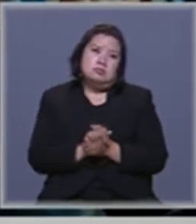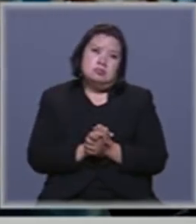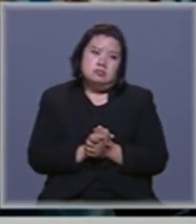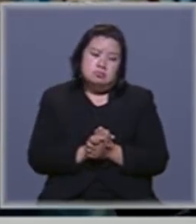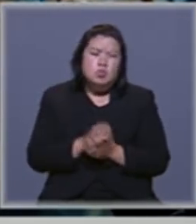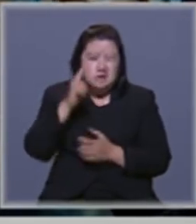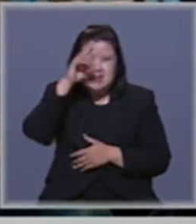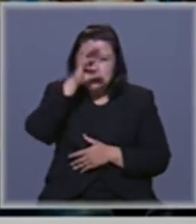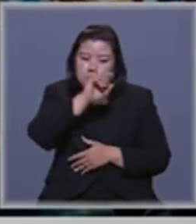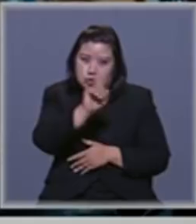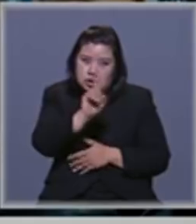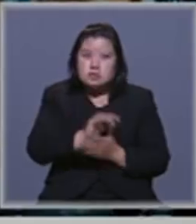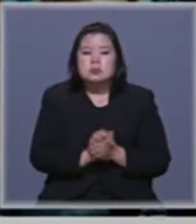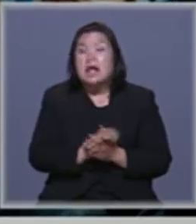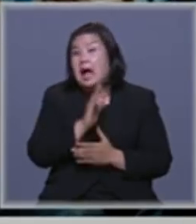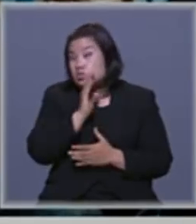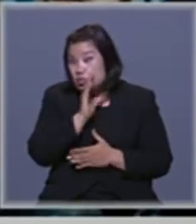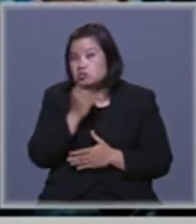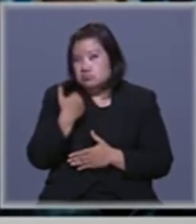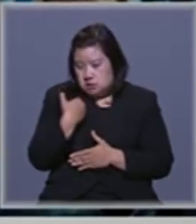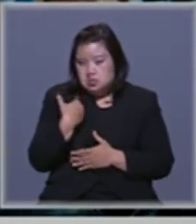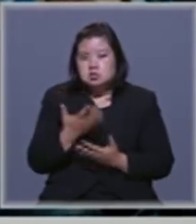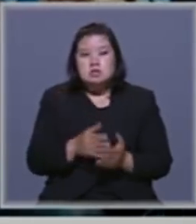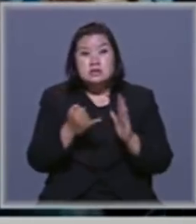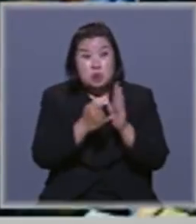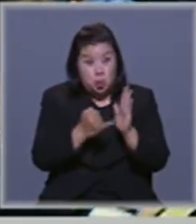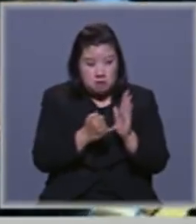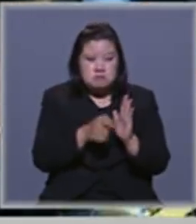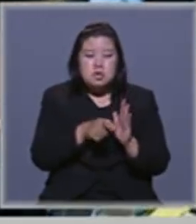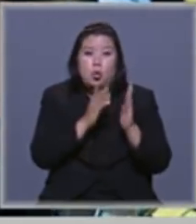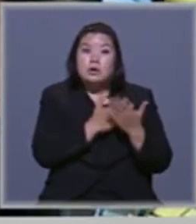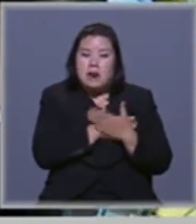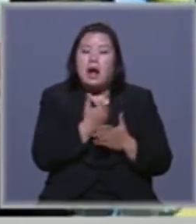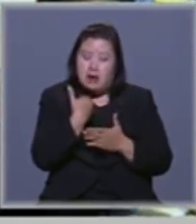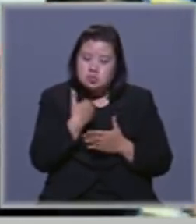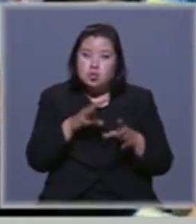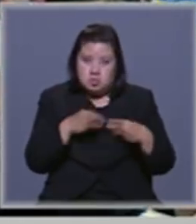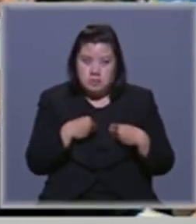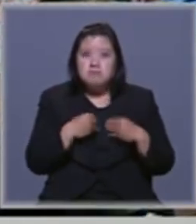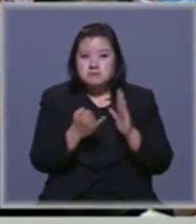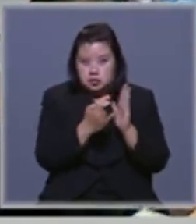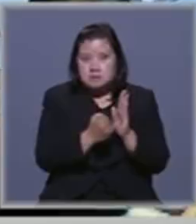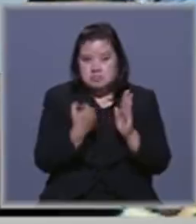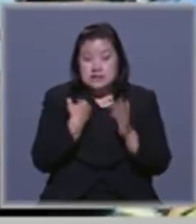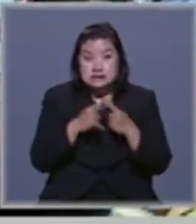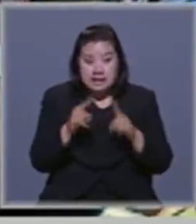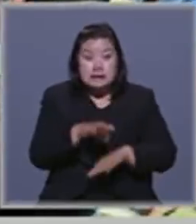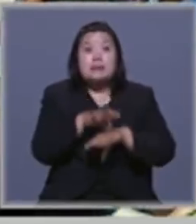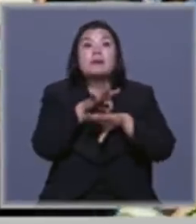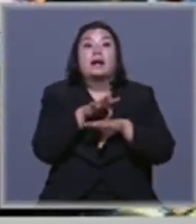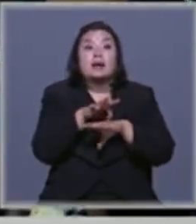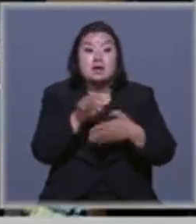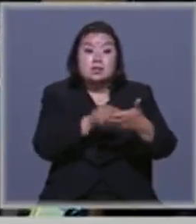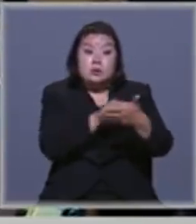ไว้ก่อนว่าเมื่อเป็นเช่นนั้นฐานเสียงมันจะอยู่เท่าเดิมฐานเสียงมันจะอยู่เท่าเดิมทีนี้เท่าเดิมของอาจารย์พิชิตอาจ